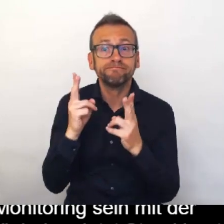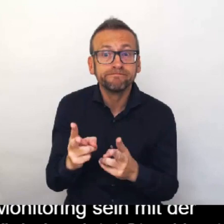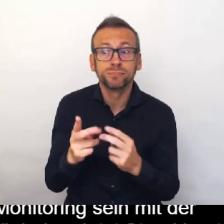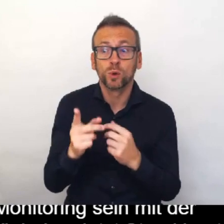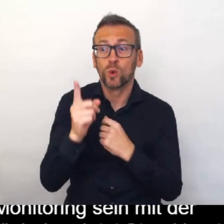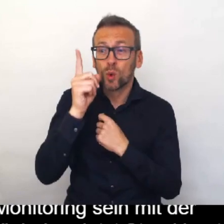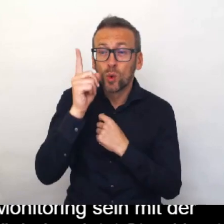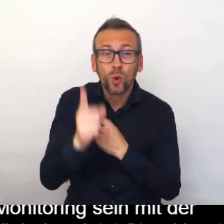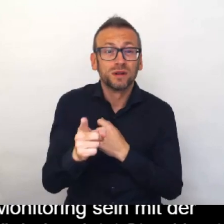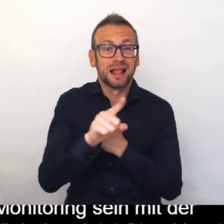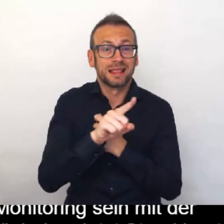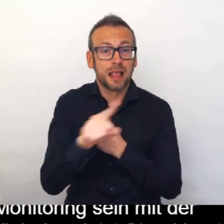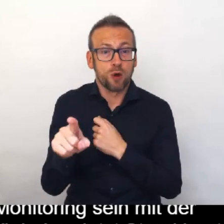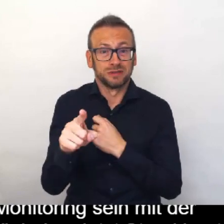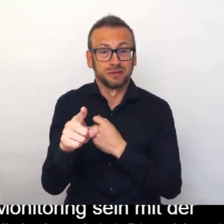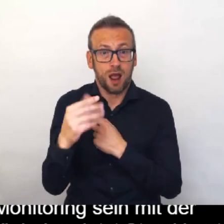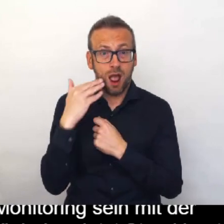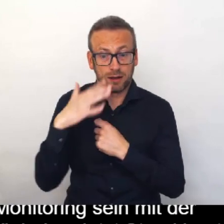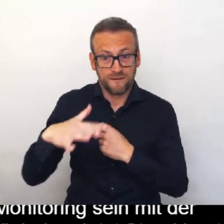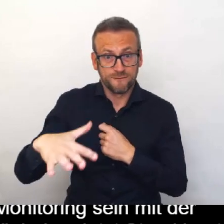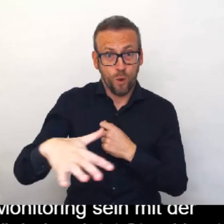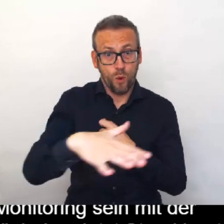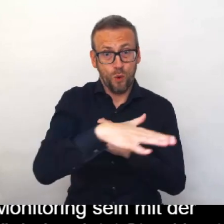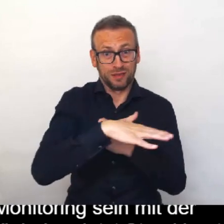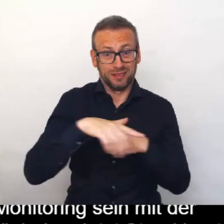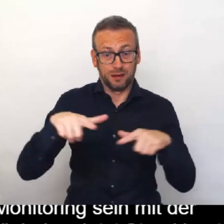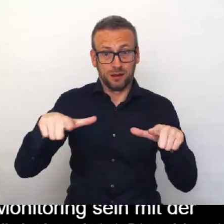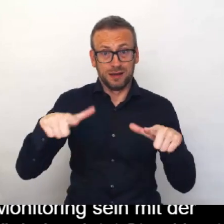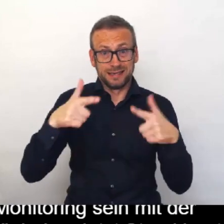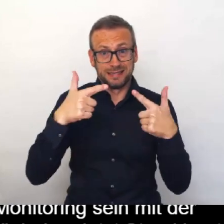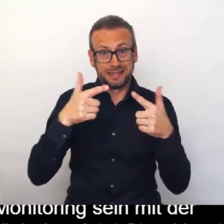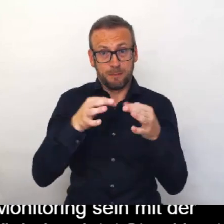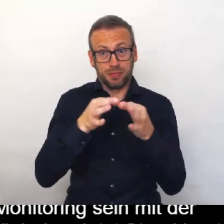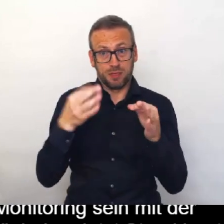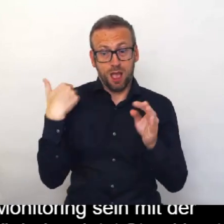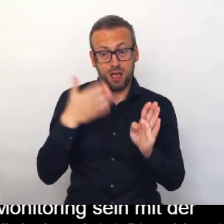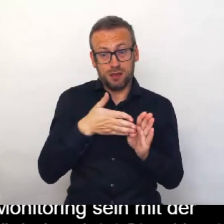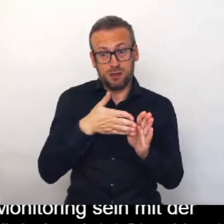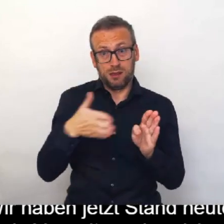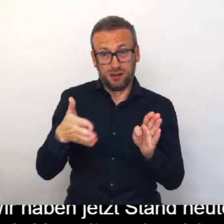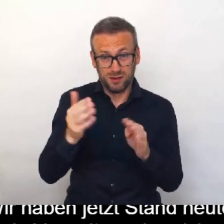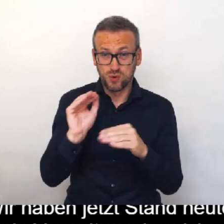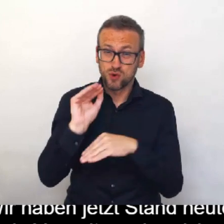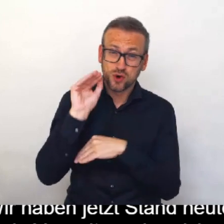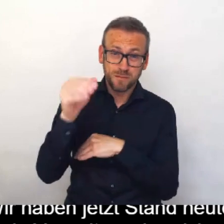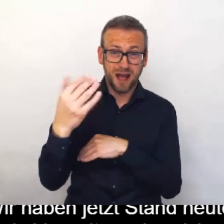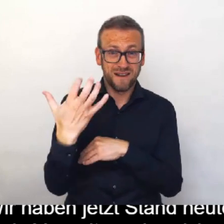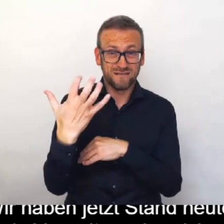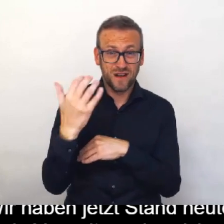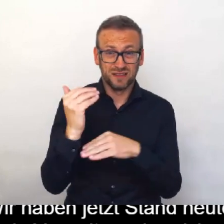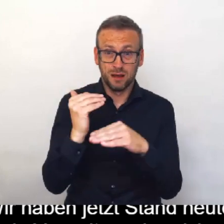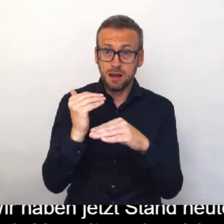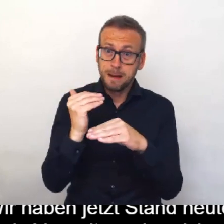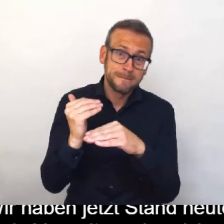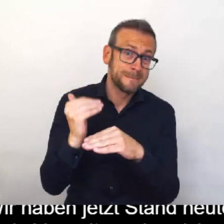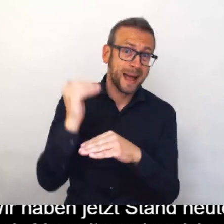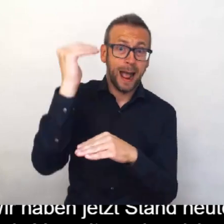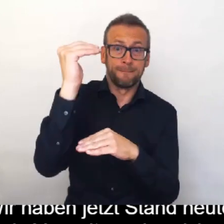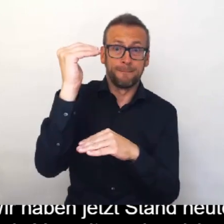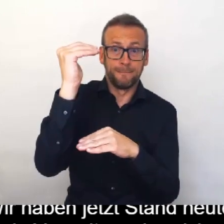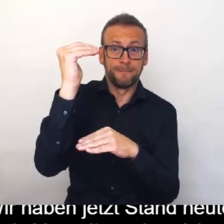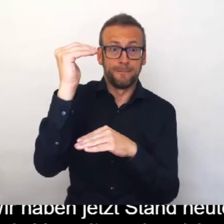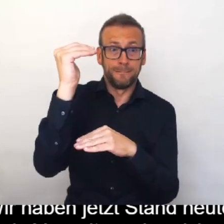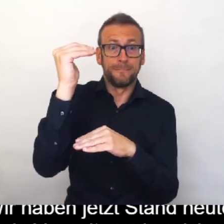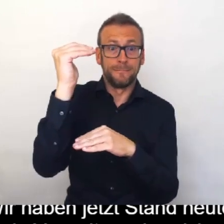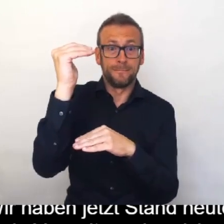zehn Tagesperioden, in denen man die Maßnahmen auch wirken lassen muss. Aber von daher ist es auch richtig, sie